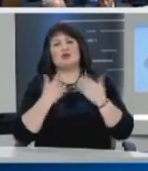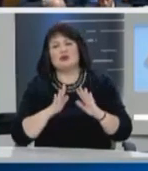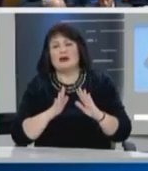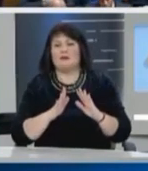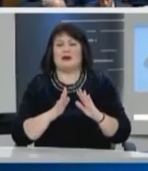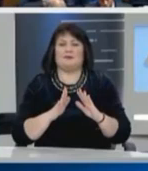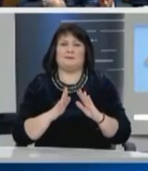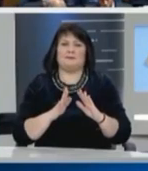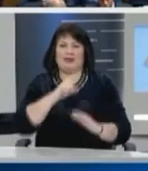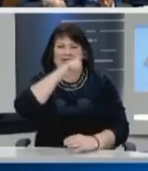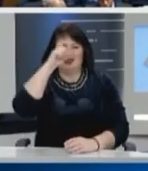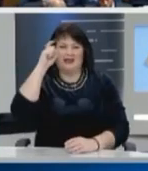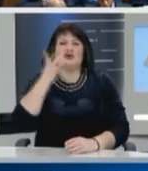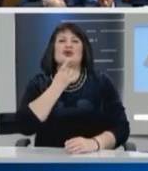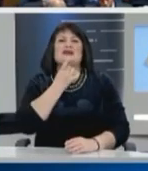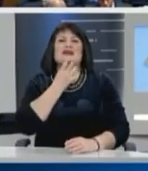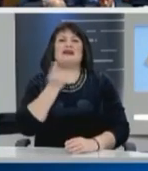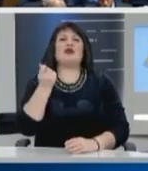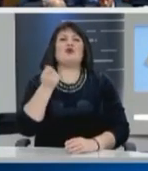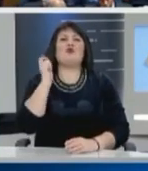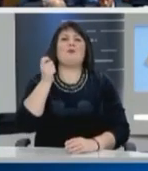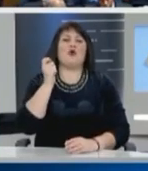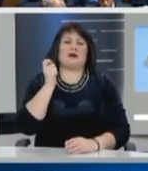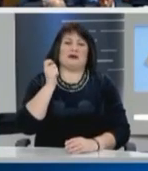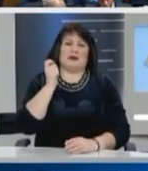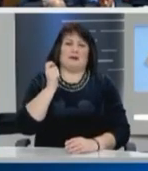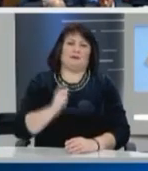μιας εξαιρετικά δύσκολης και σκληρής οικονομικής πολιτικής.